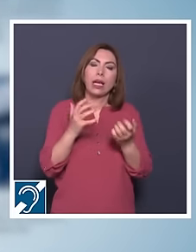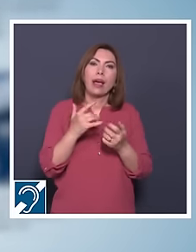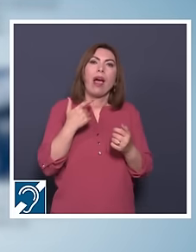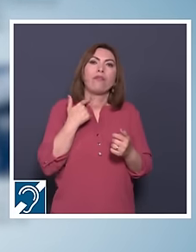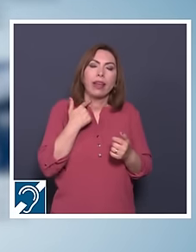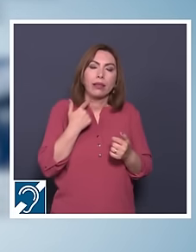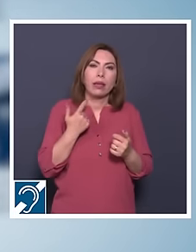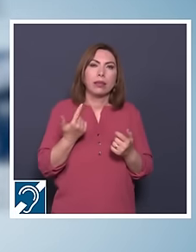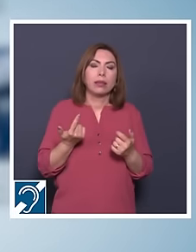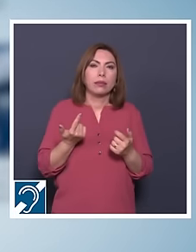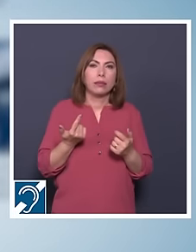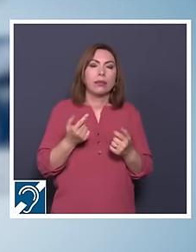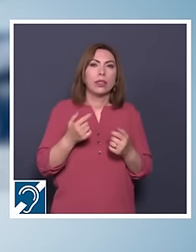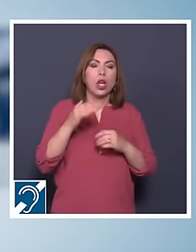afectează